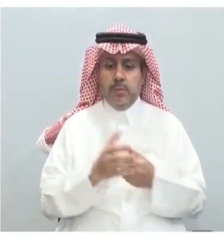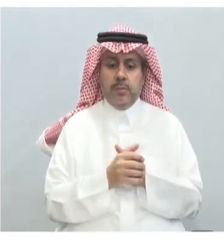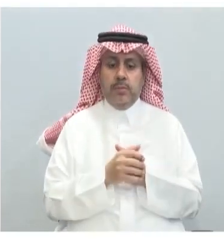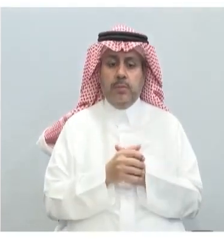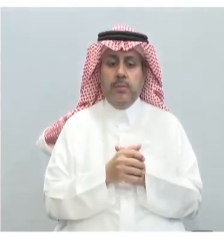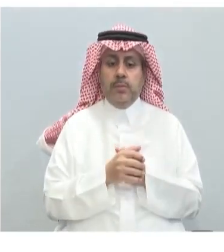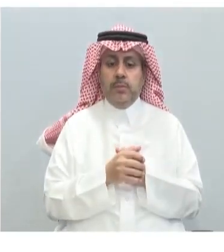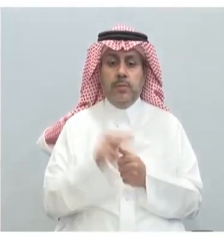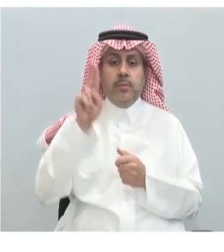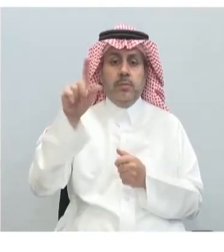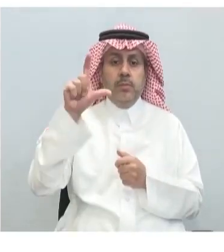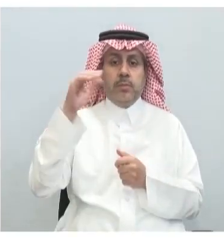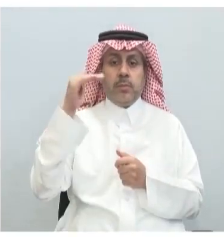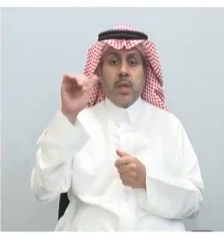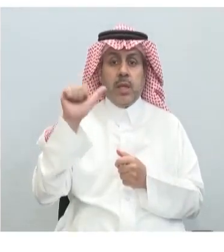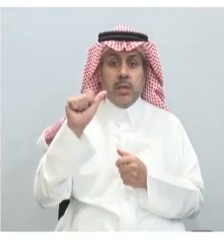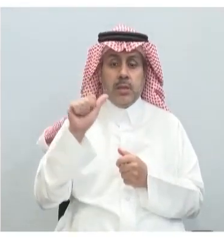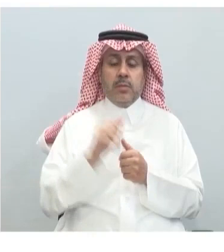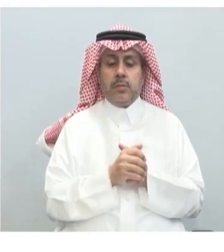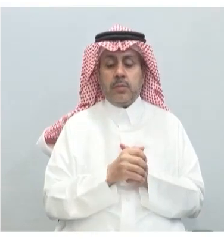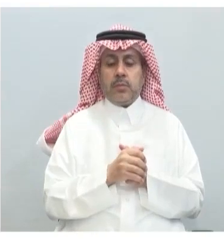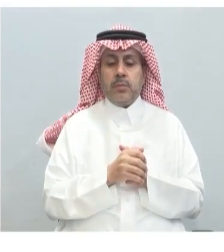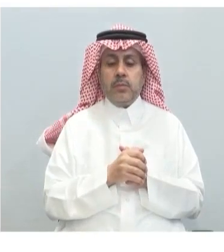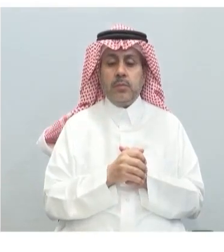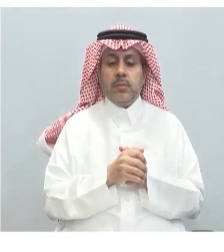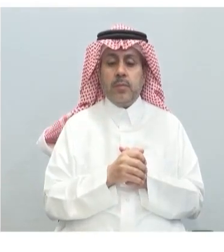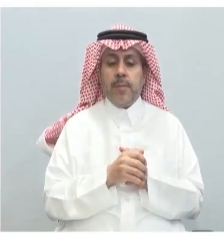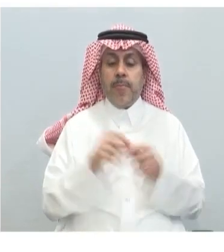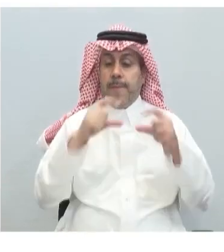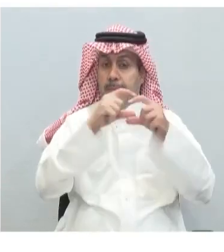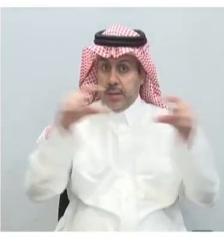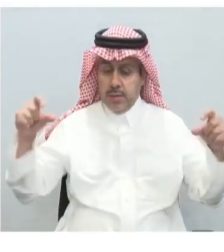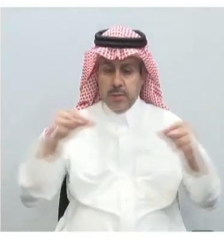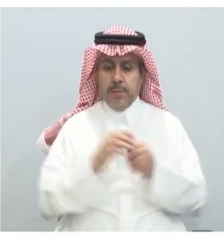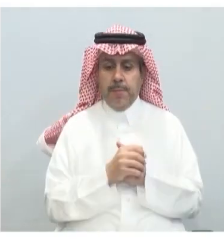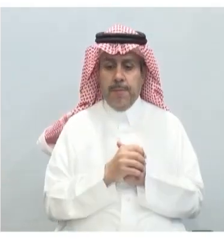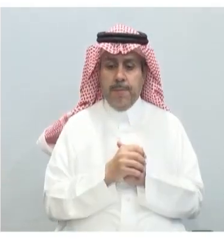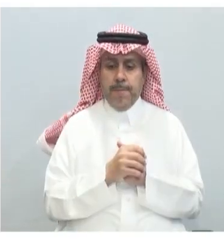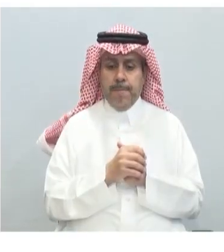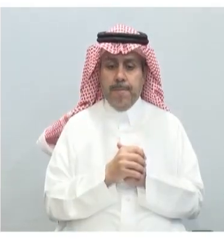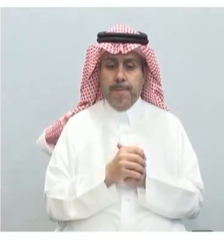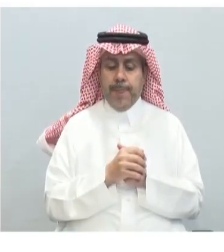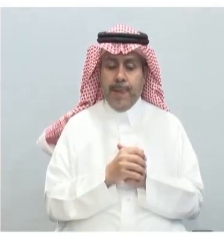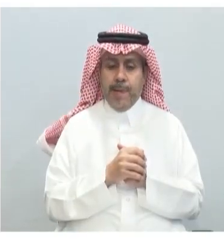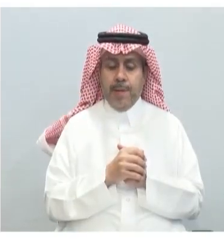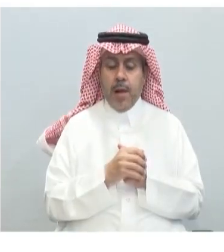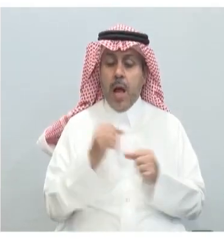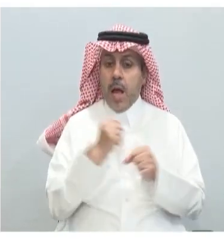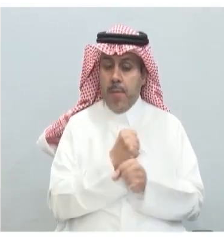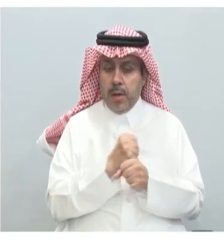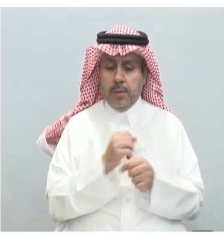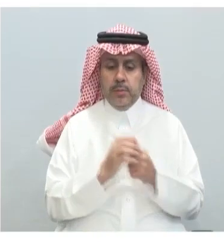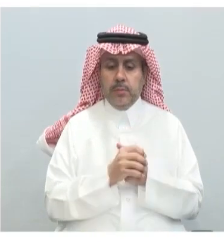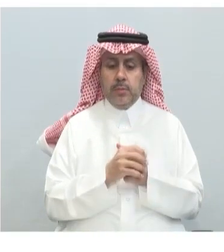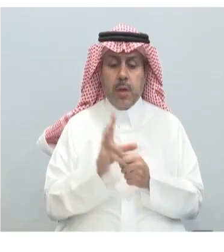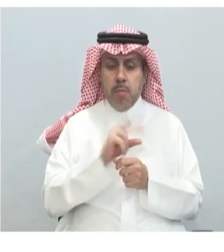اذا يمكن تلخيص خطوات حساب حراره التفاعل القياسيه بالصيغه ادنى نستطيع عملها كما قمنا